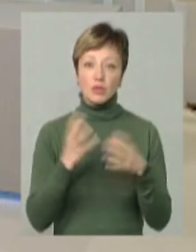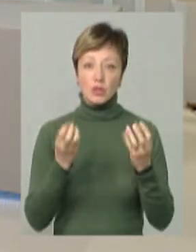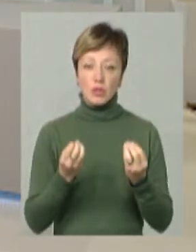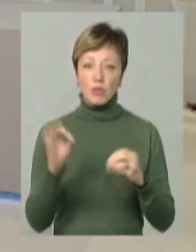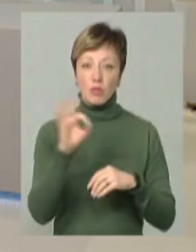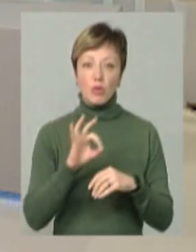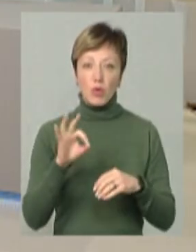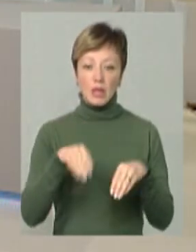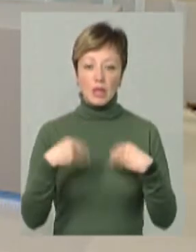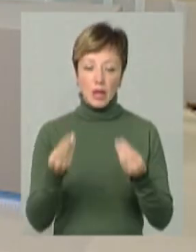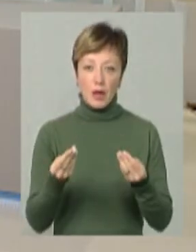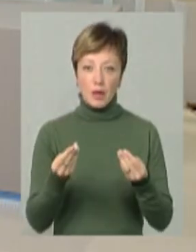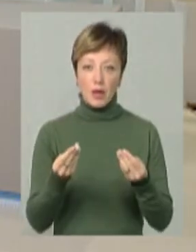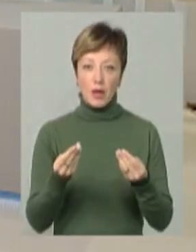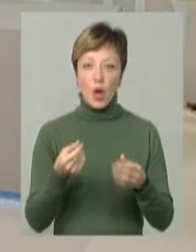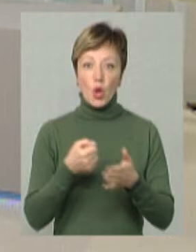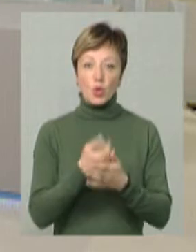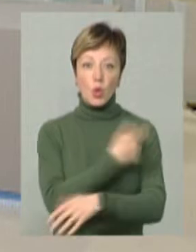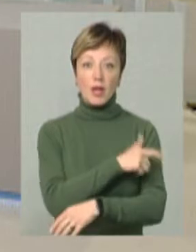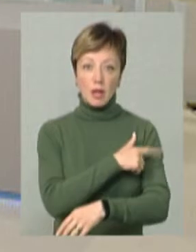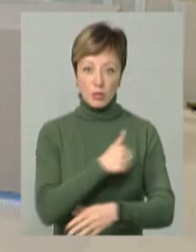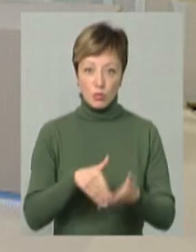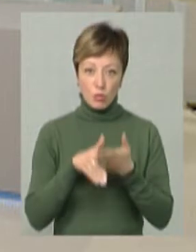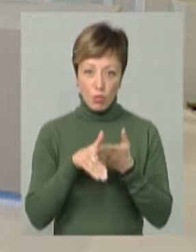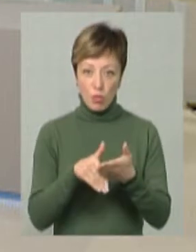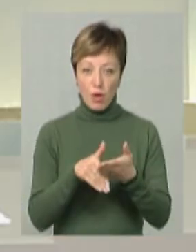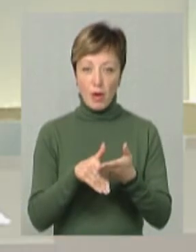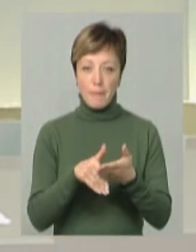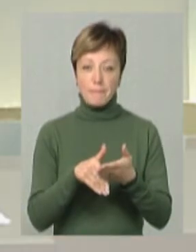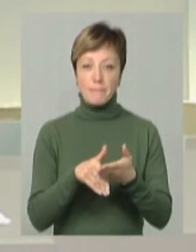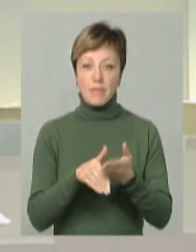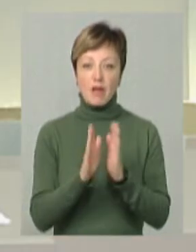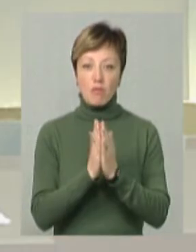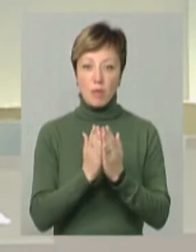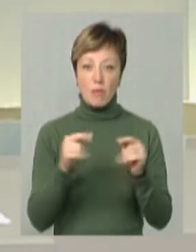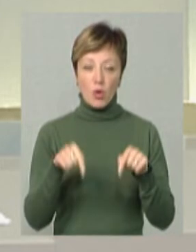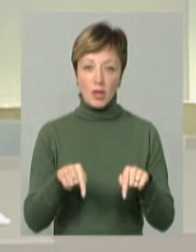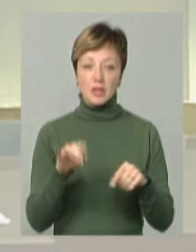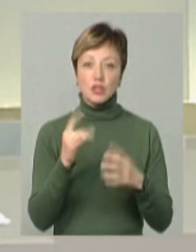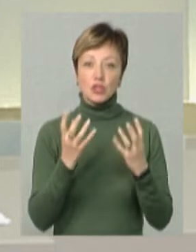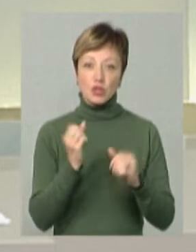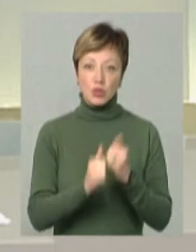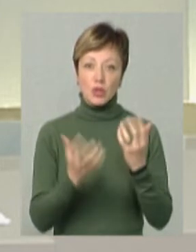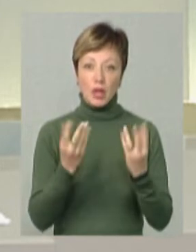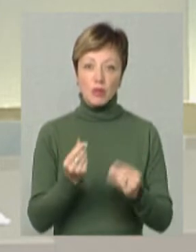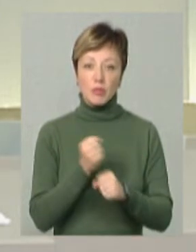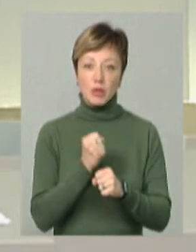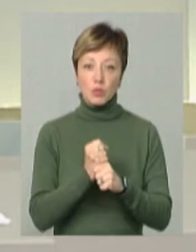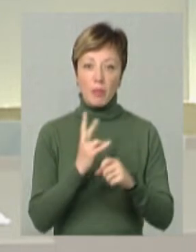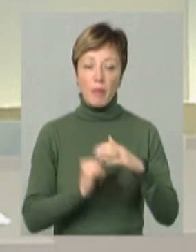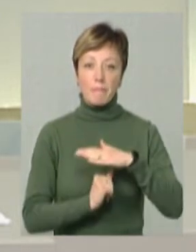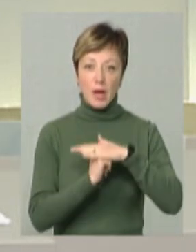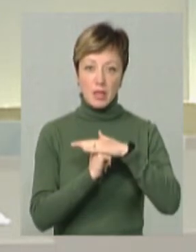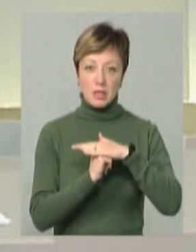заходи щодо надання долікарської медичної допомоги в бібліотеці. І щоденно ми працюємо на